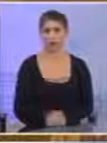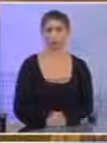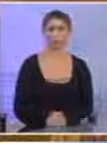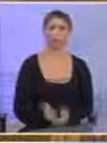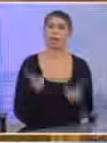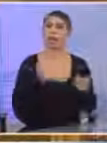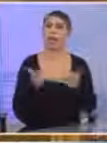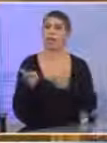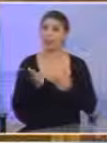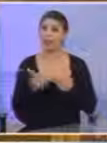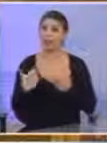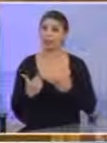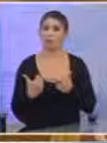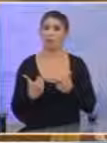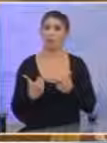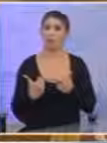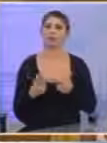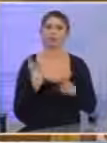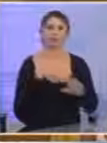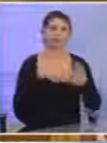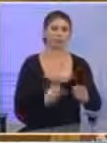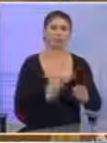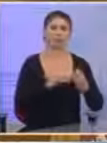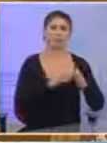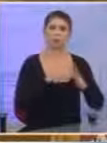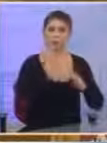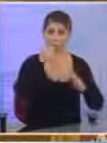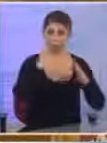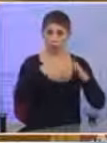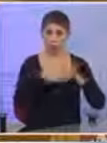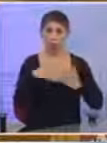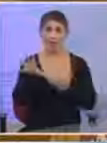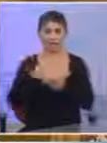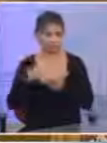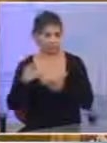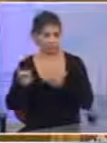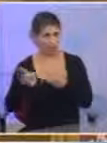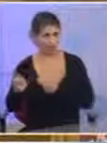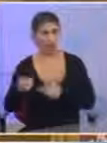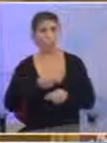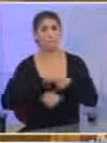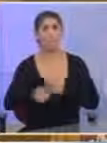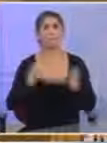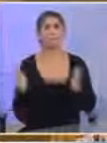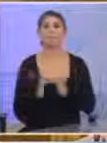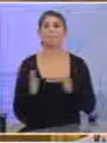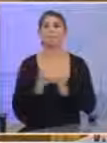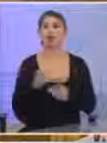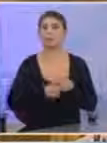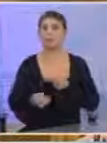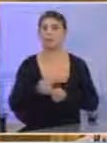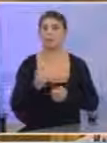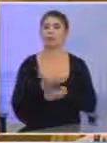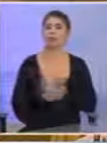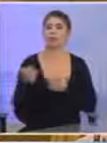δάνεια τα οποία έχουν ως υποθήκη την πρώτη κατοικία του δανειολήπτη, τα καταναλωτικά, τα επιχειρηματικά των μικρών επιχειρήσεων και